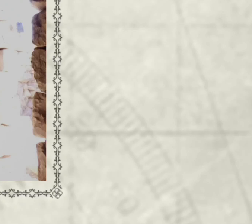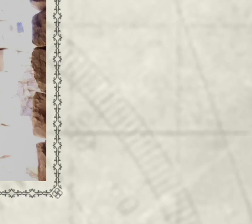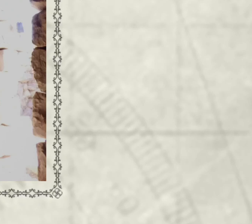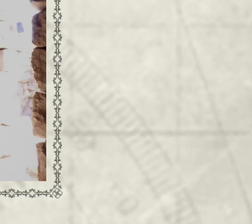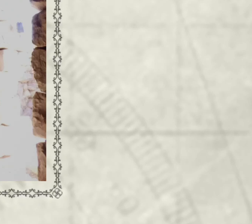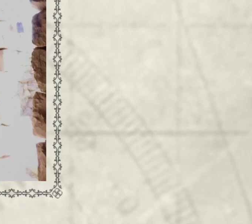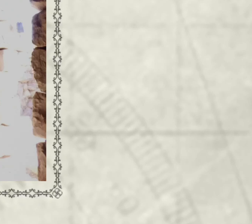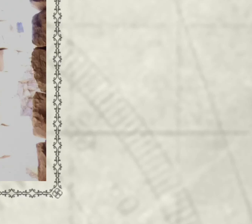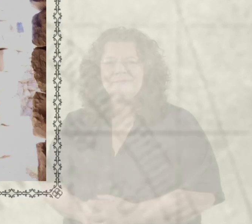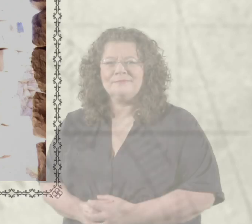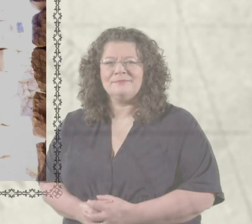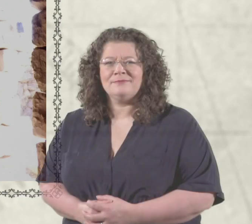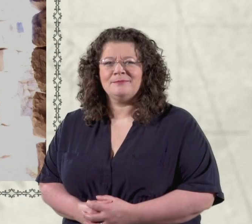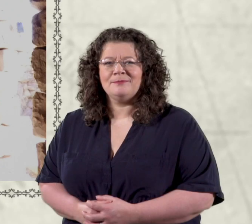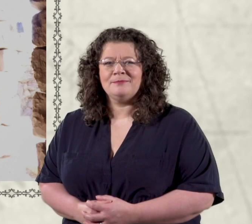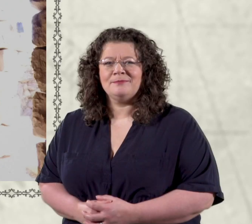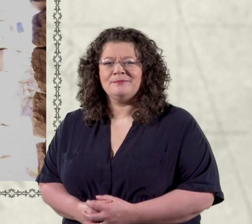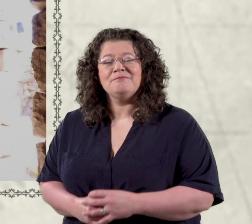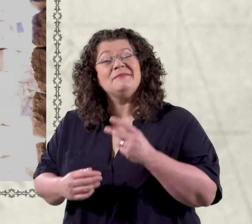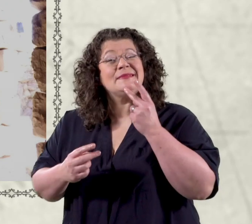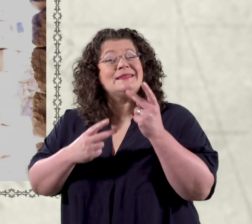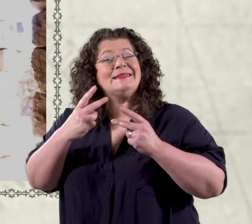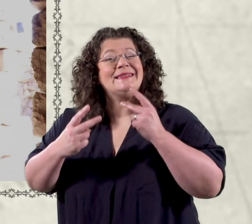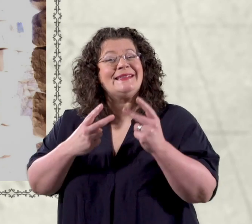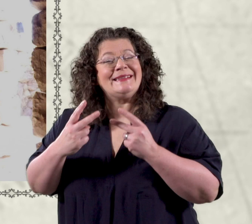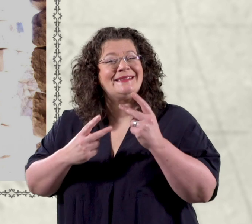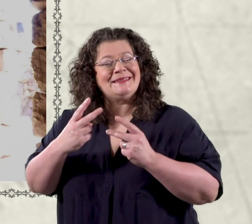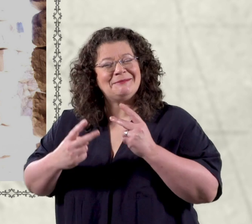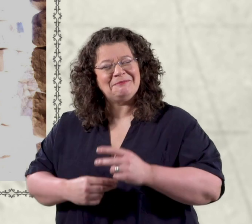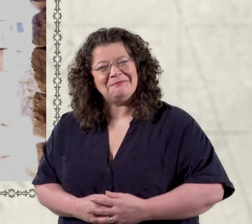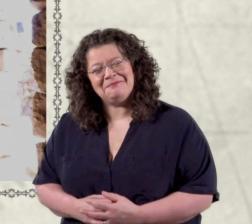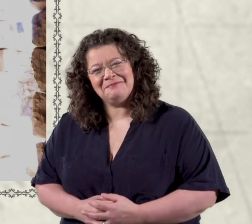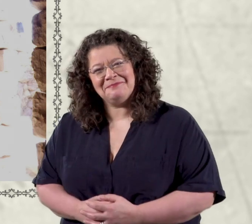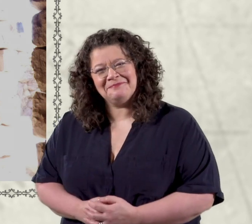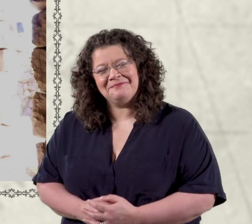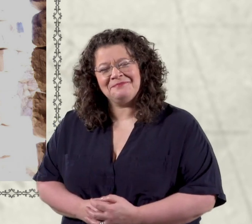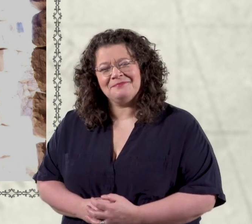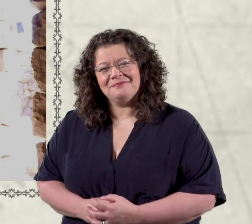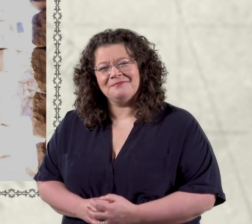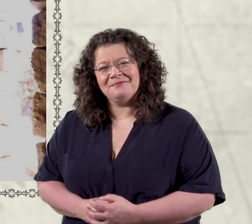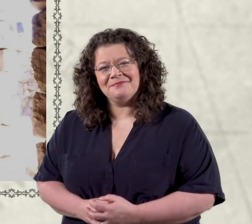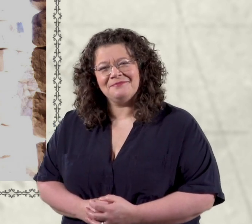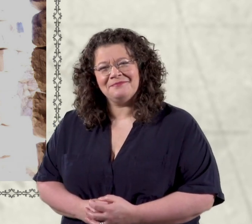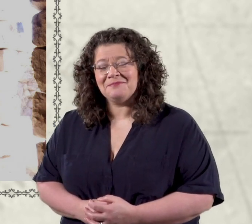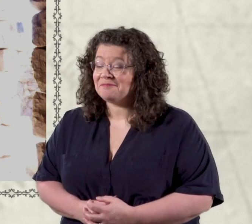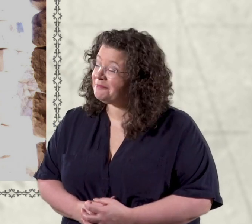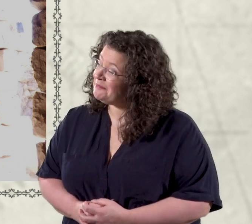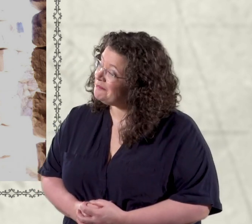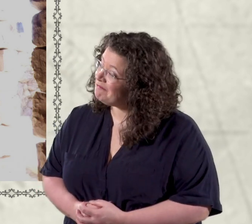Du, du, du, du. Du, du, du, du, du,